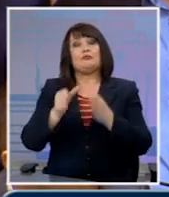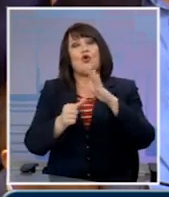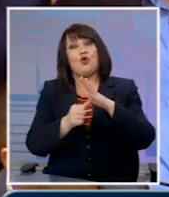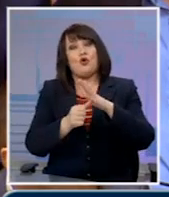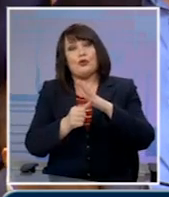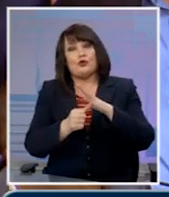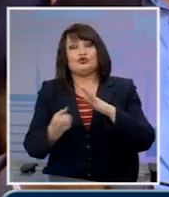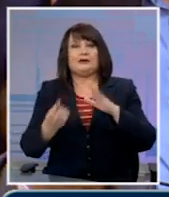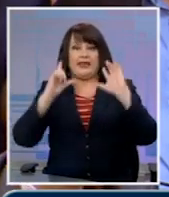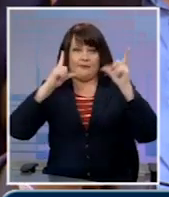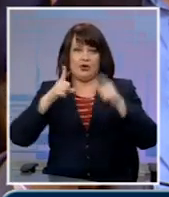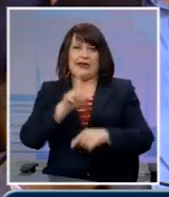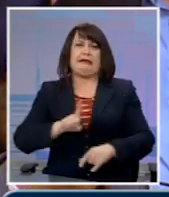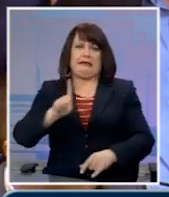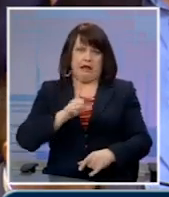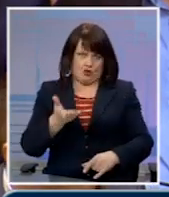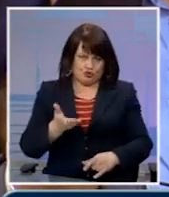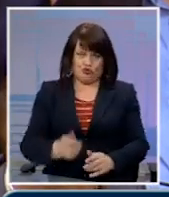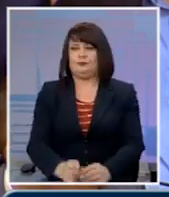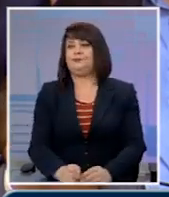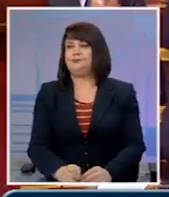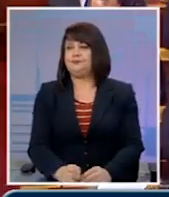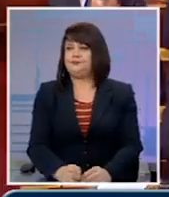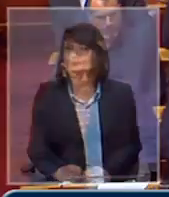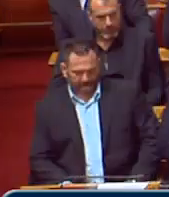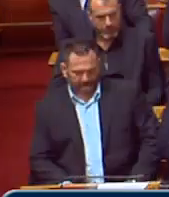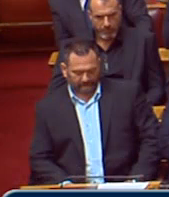του αρχηγού της αξιωματικής αντιπολιτεύσεως του κυρίου